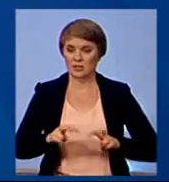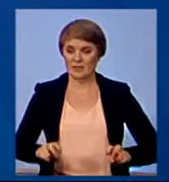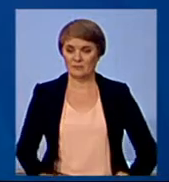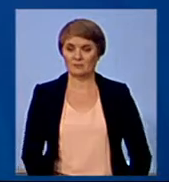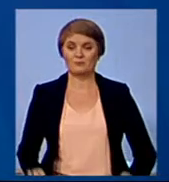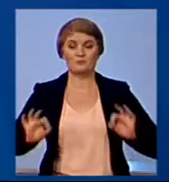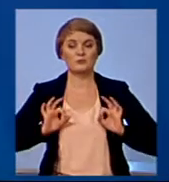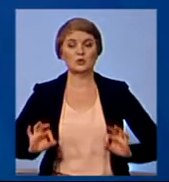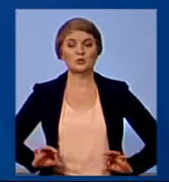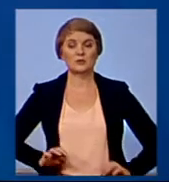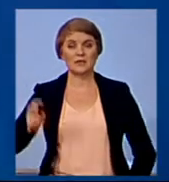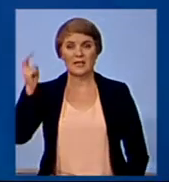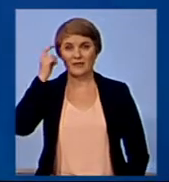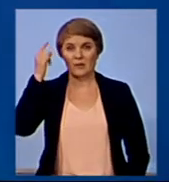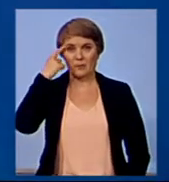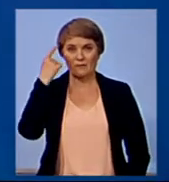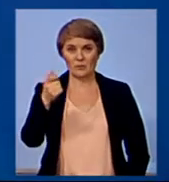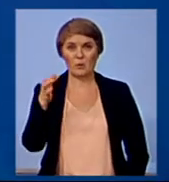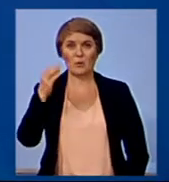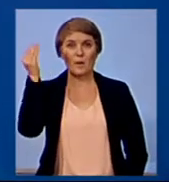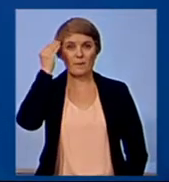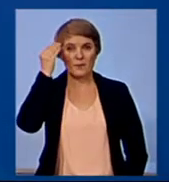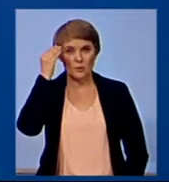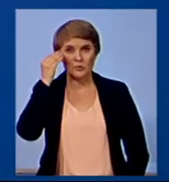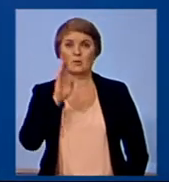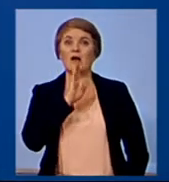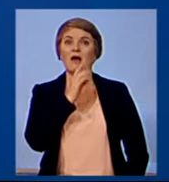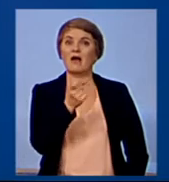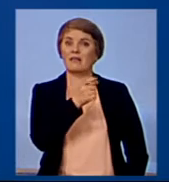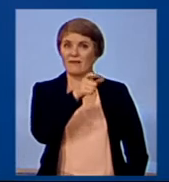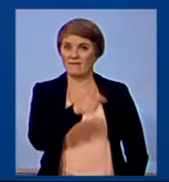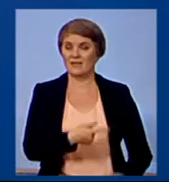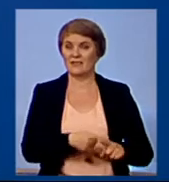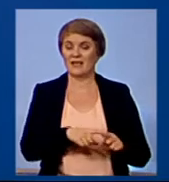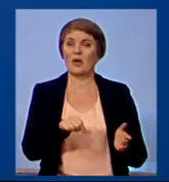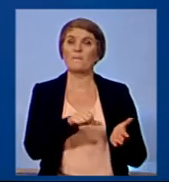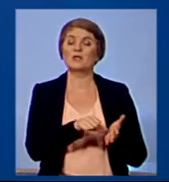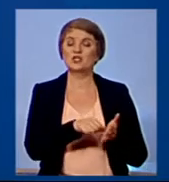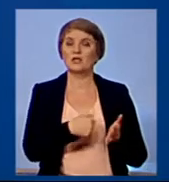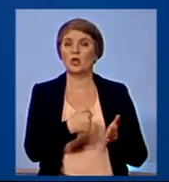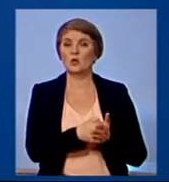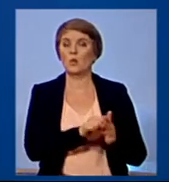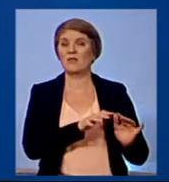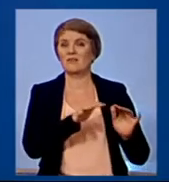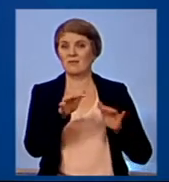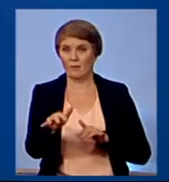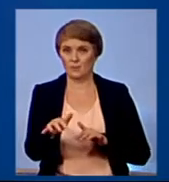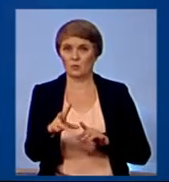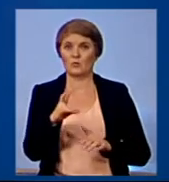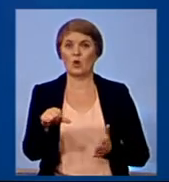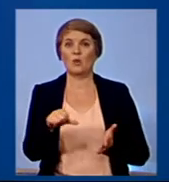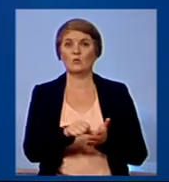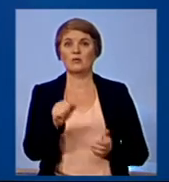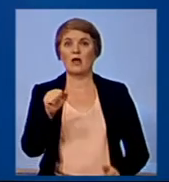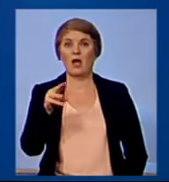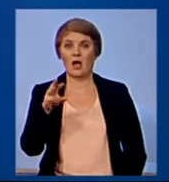Прокуратура Києва повідомила про підозру харків'янці, яка за версією слідства причетна до нападу на учасника АТО Дмитра Вербича.